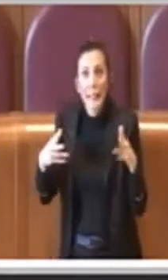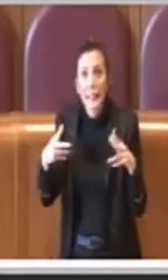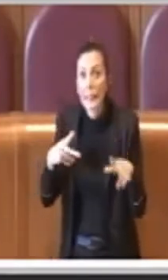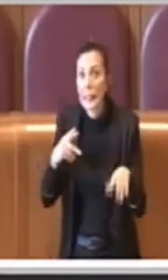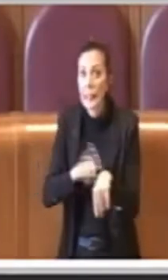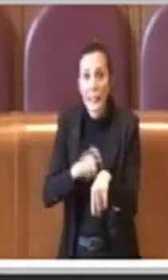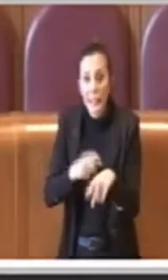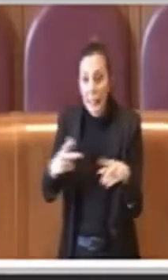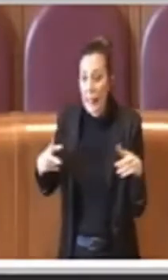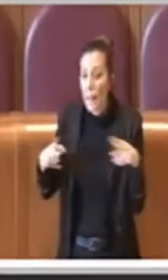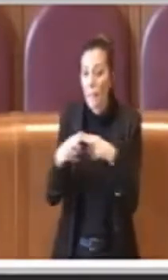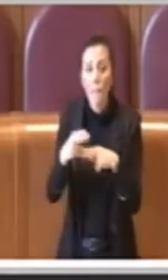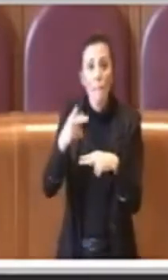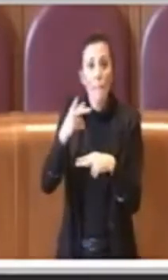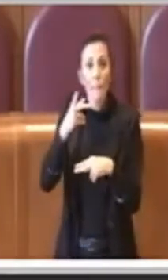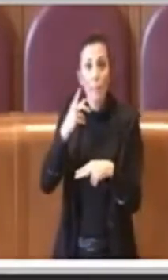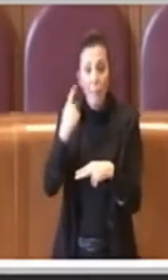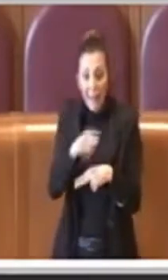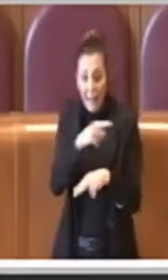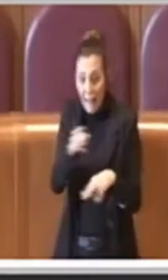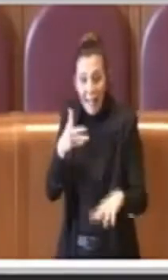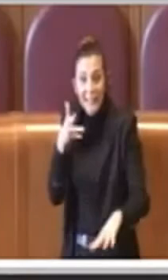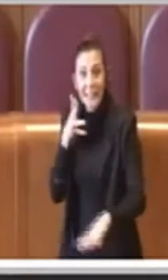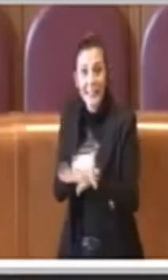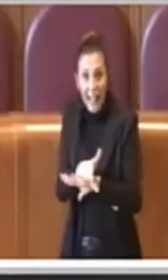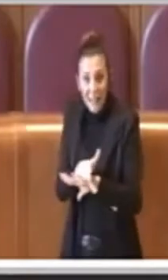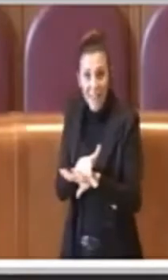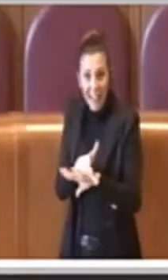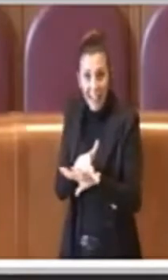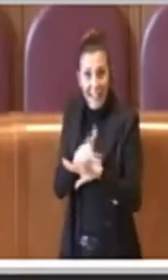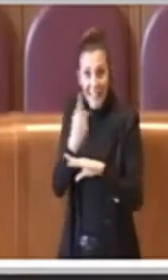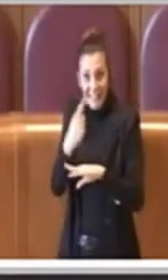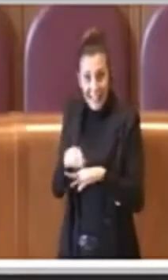tutte i loro interventi, le loro azioni